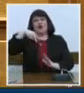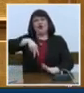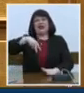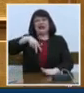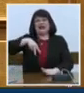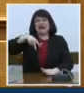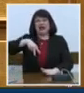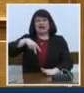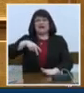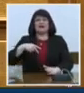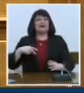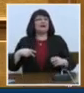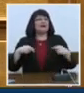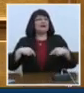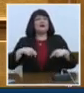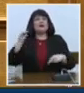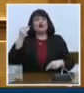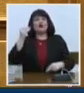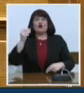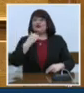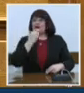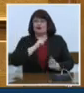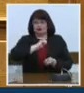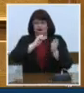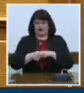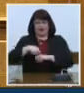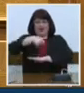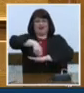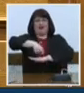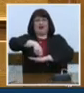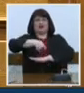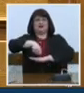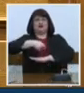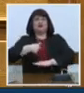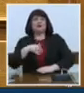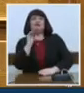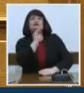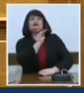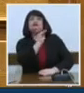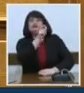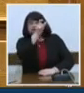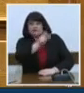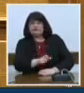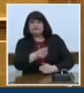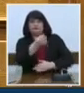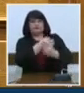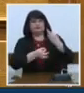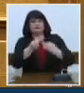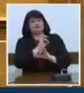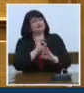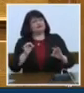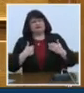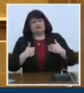δεν μπορούσε να γίνει δικαστής. Του ζητήθηκαν εξηγήσεις. Ο ίδιος διαβεβαίωσε ότι δεν είχε καμία